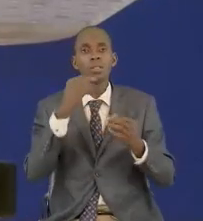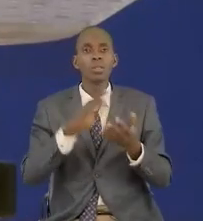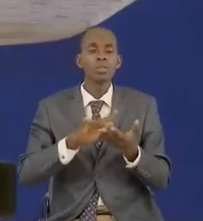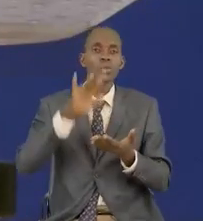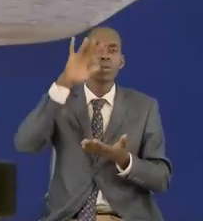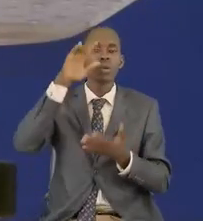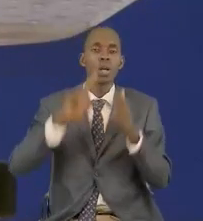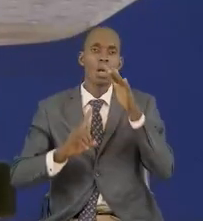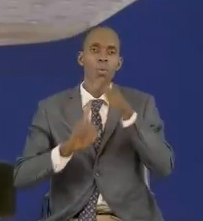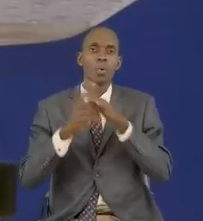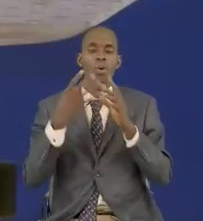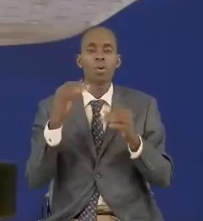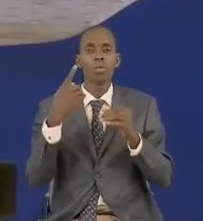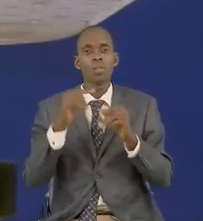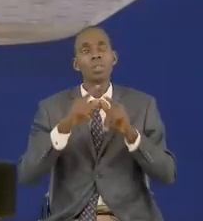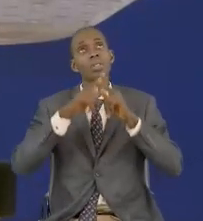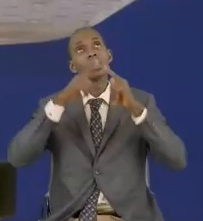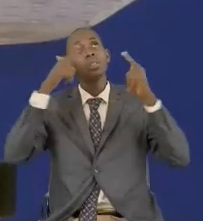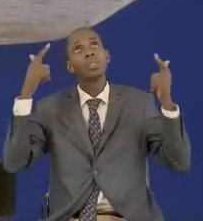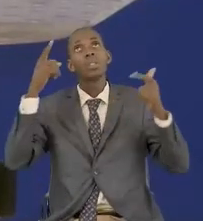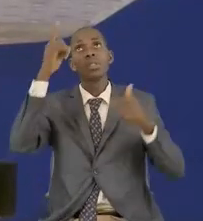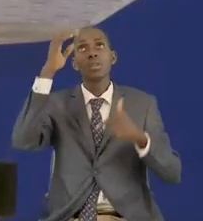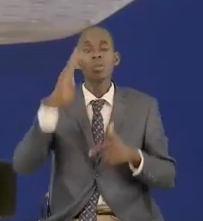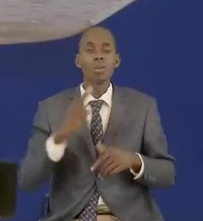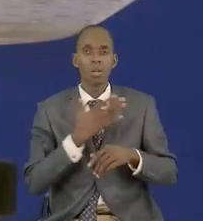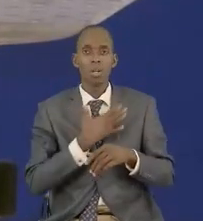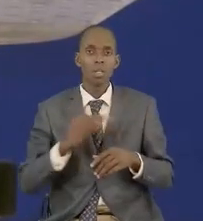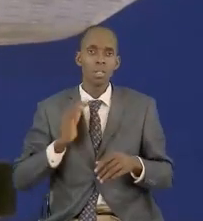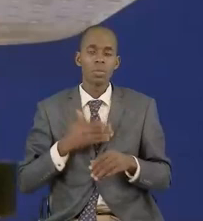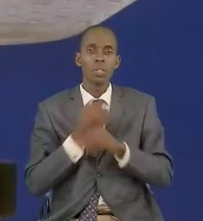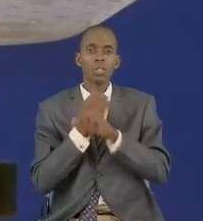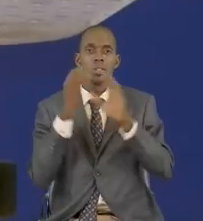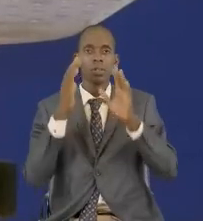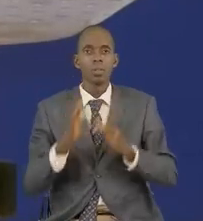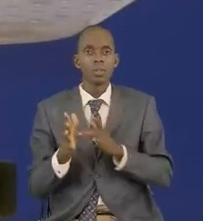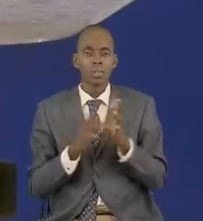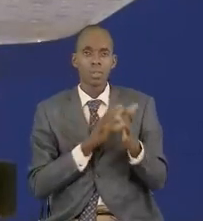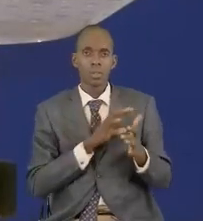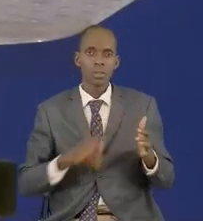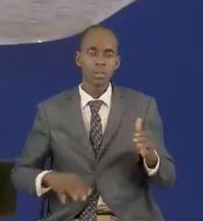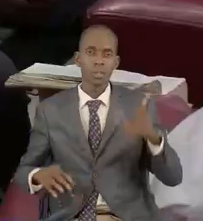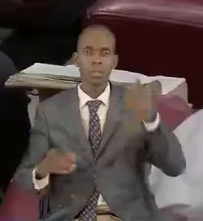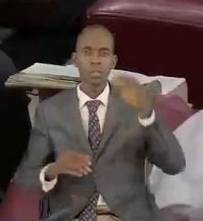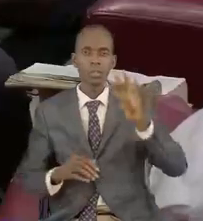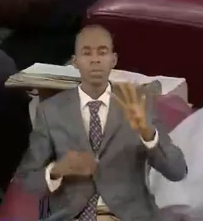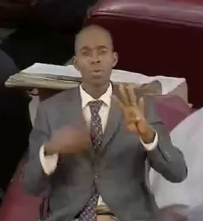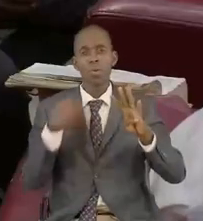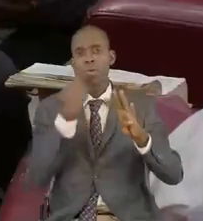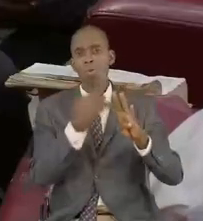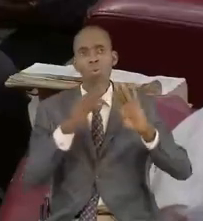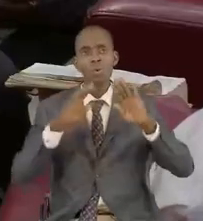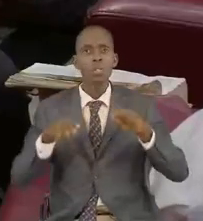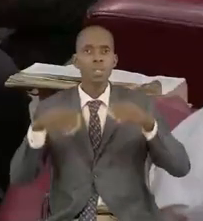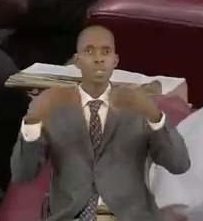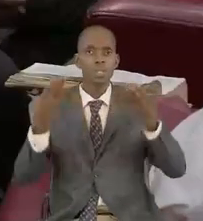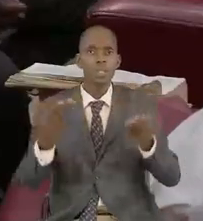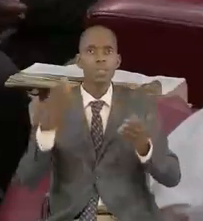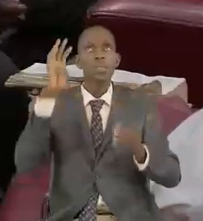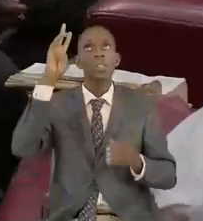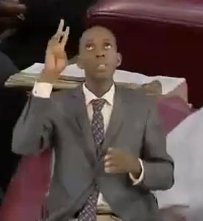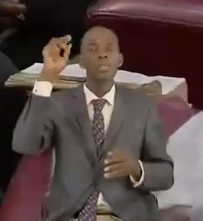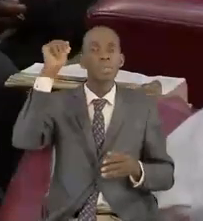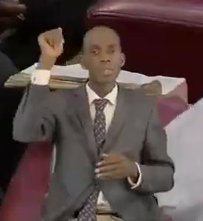la gloire du Grand Dieu et de notre Sauveur Jésus-Christ le verset 14 qui s'est